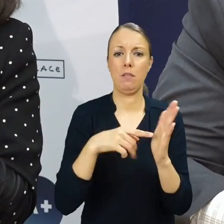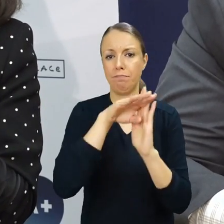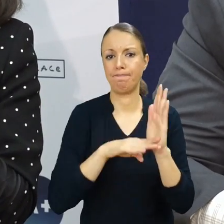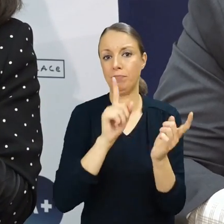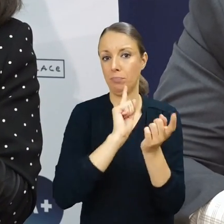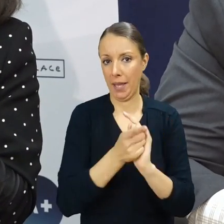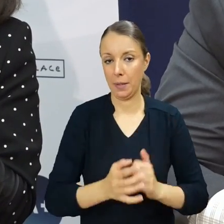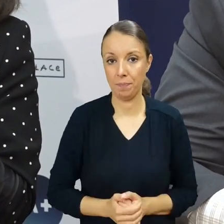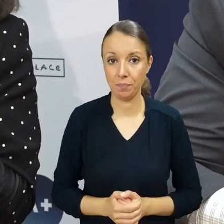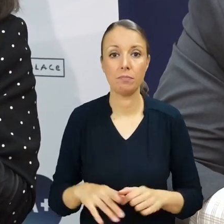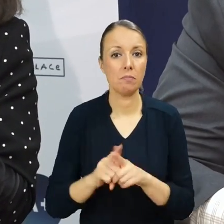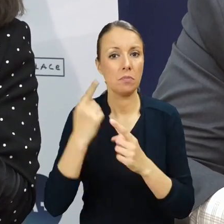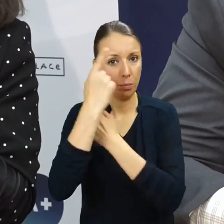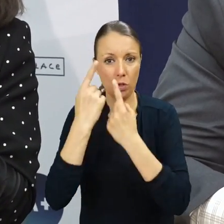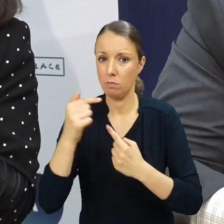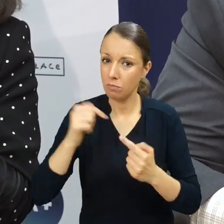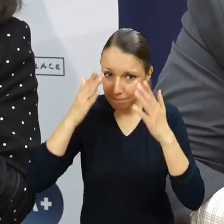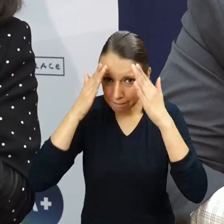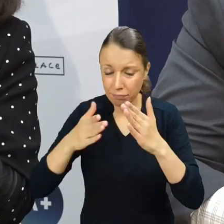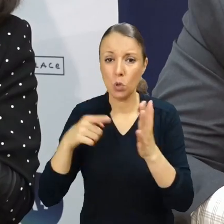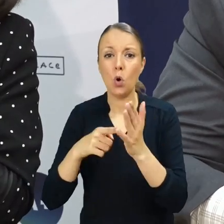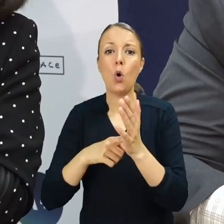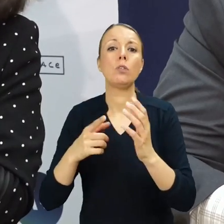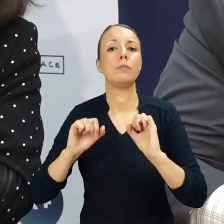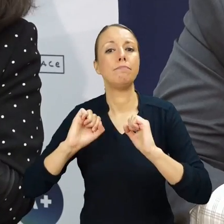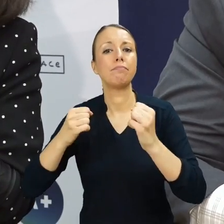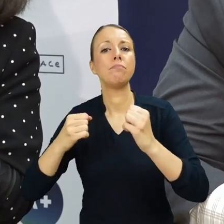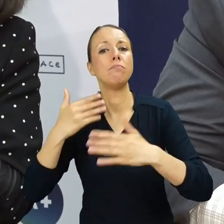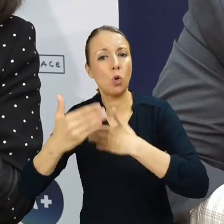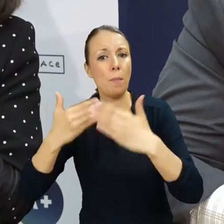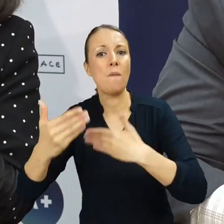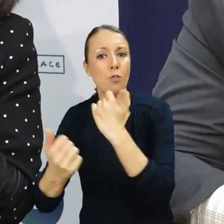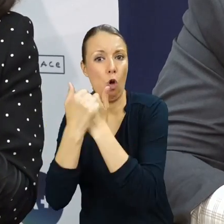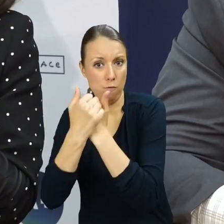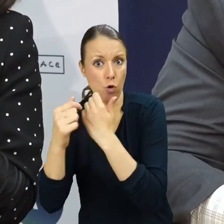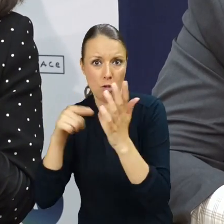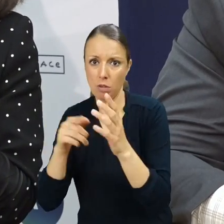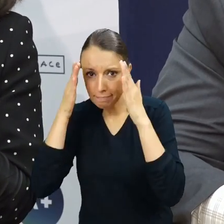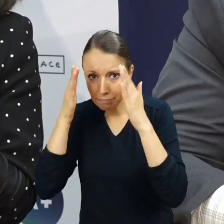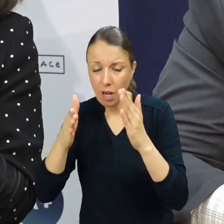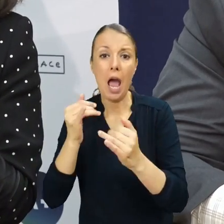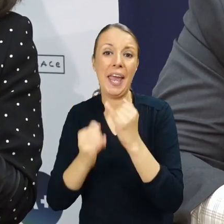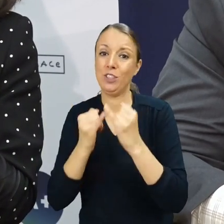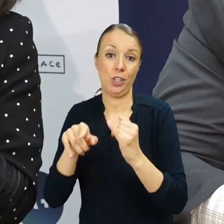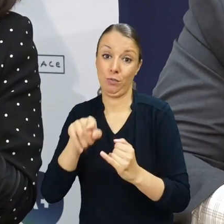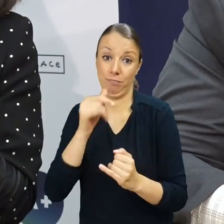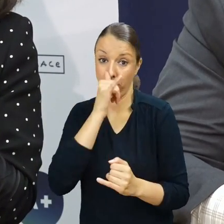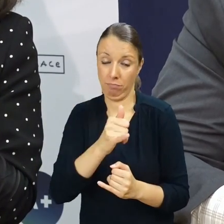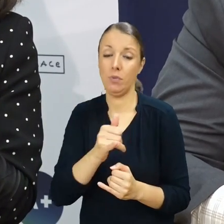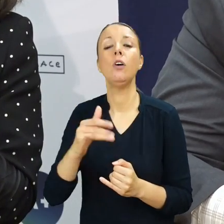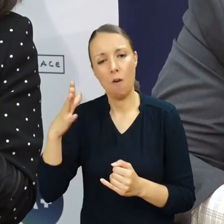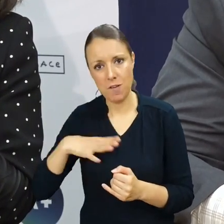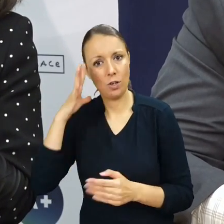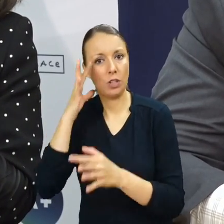mocno na postępowaniu dowodowym, a jeżeli nie byłoby to możliwe, no to trzeba by było wtedy faktycznie zastanawiać się nad tym,